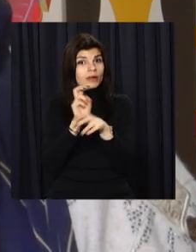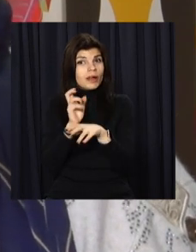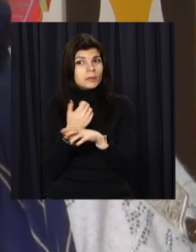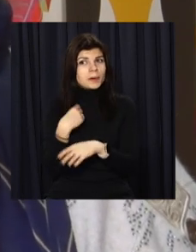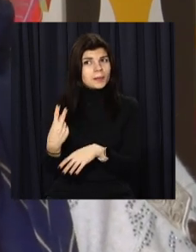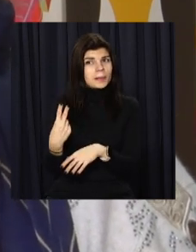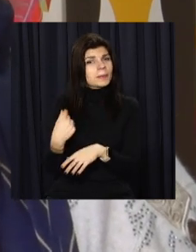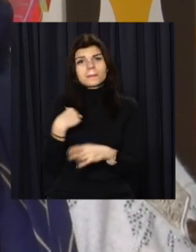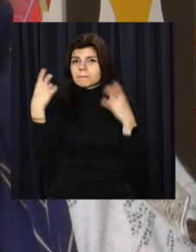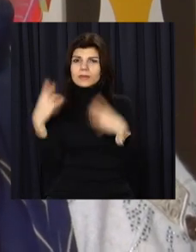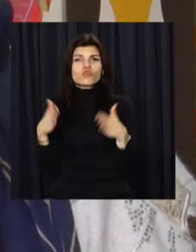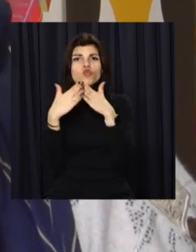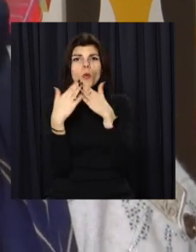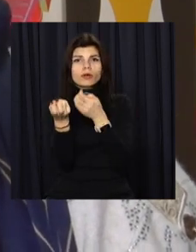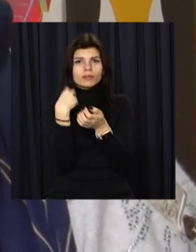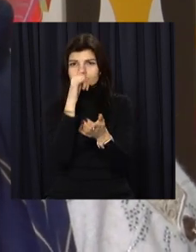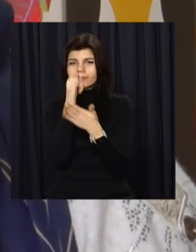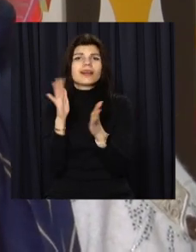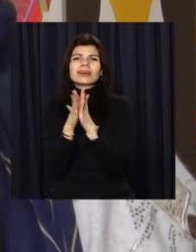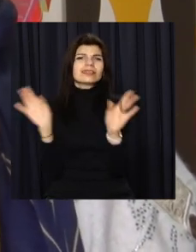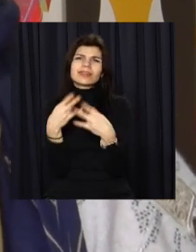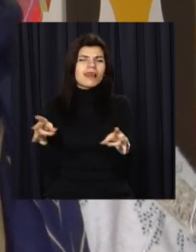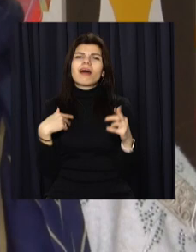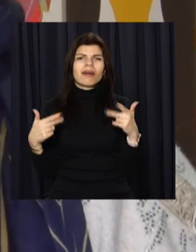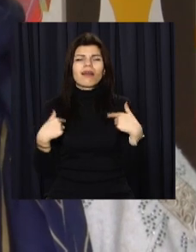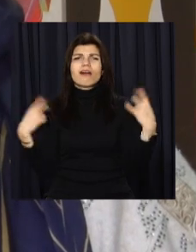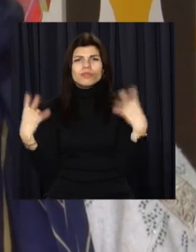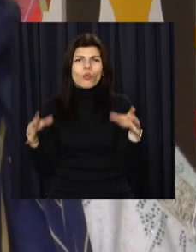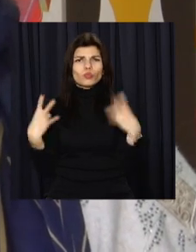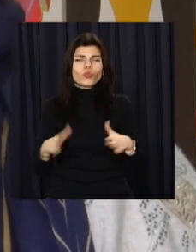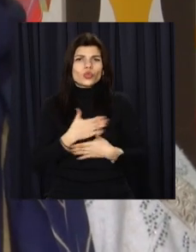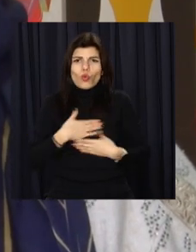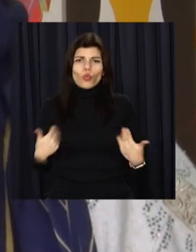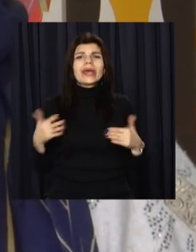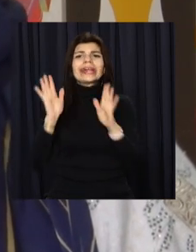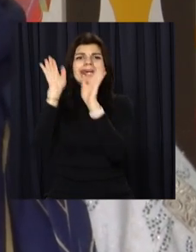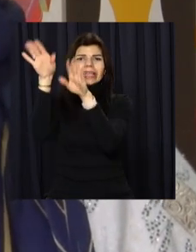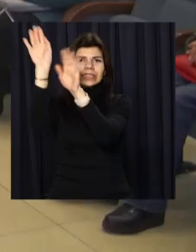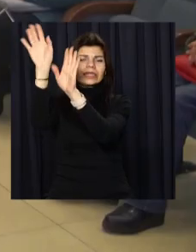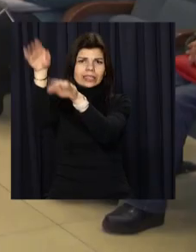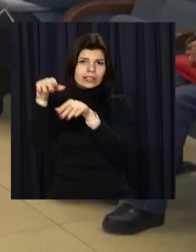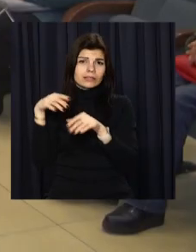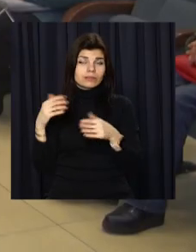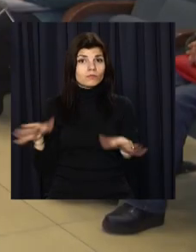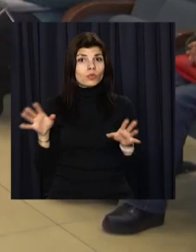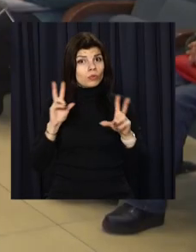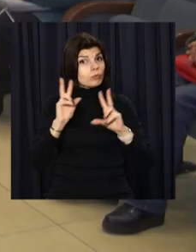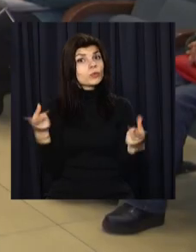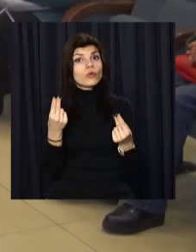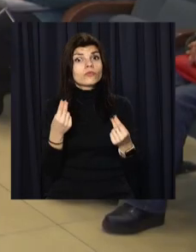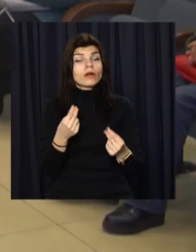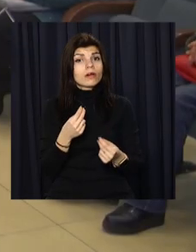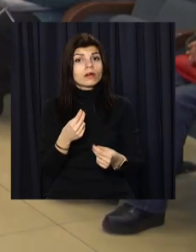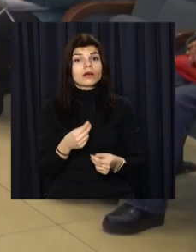просто навіть не пустила вдома. Я говорю, не треба мені обміну, не треба нічого, йдіть своєю дорогою. А Ганну Буч